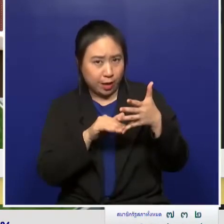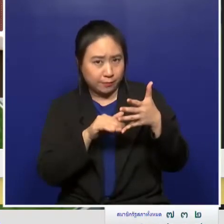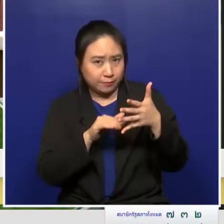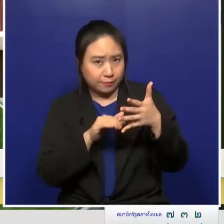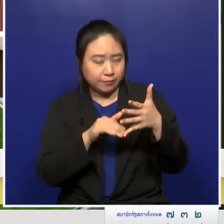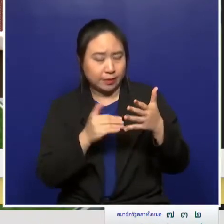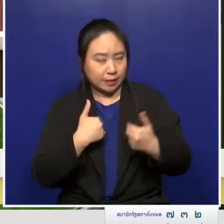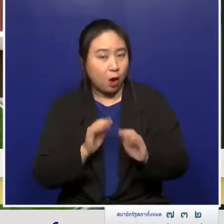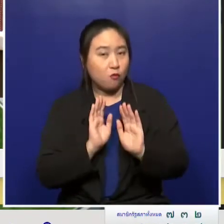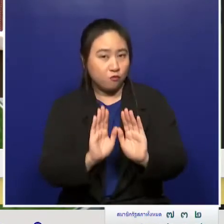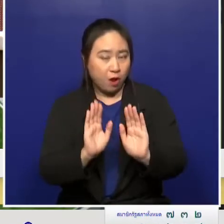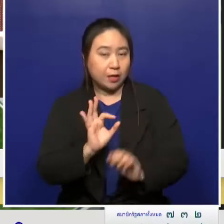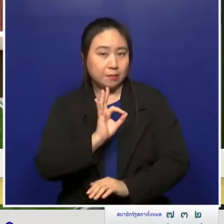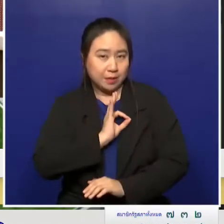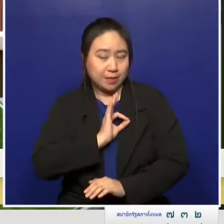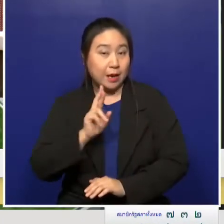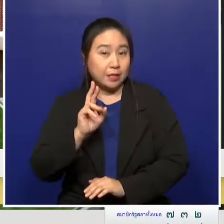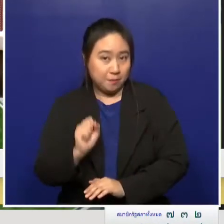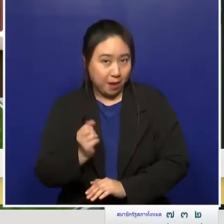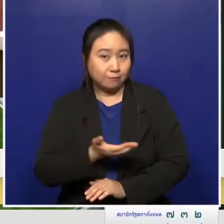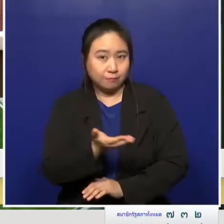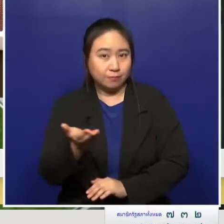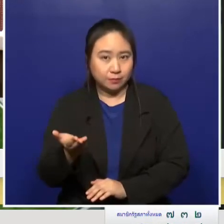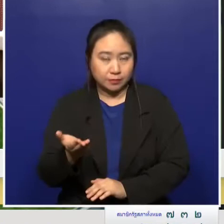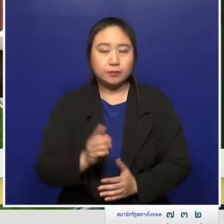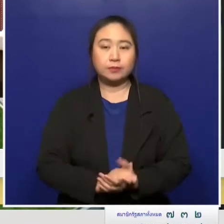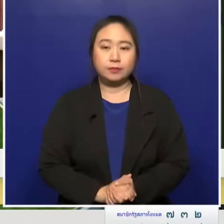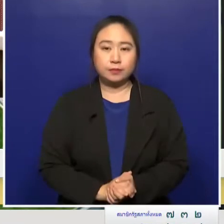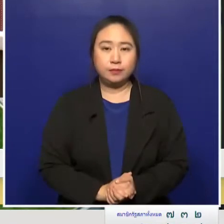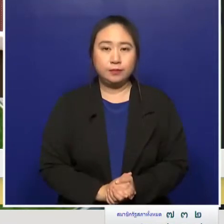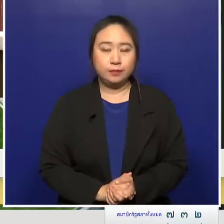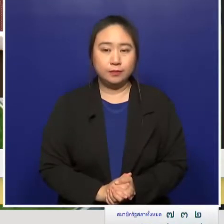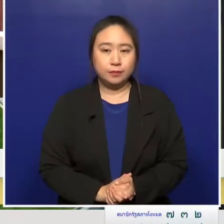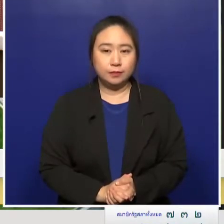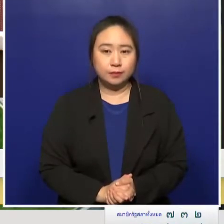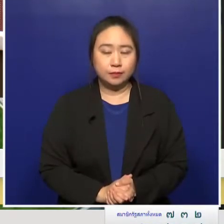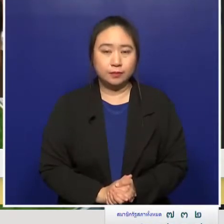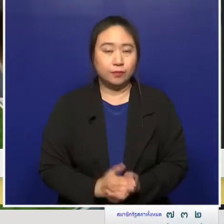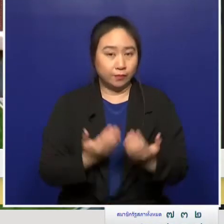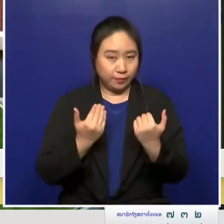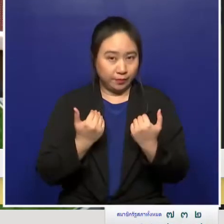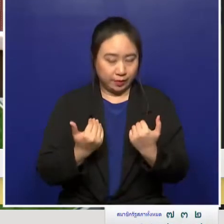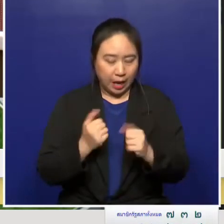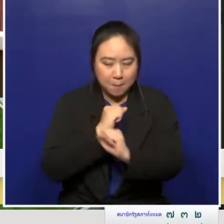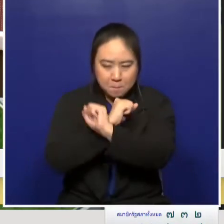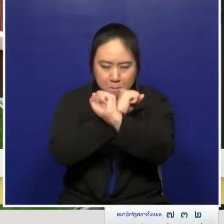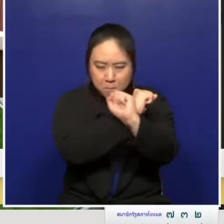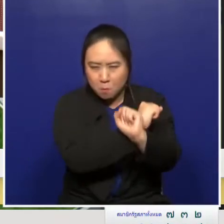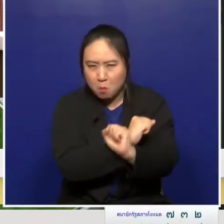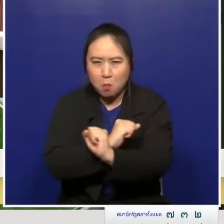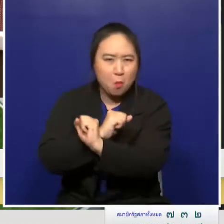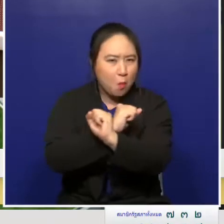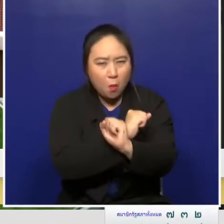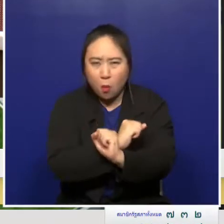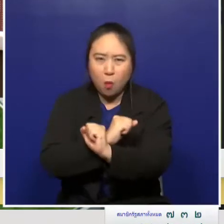ที่จะฝากสมาชิกรัฐสภาพิจารณาก็คือการปกป้องจนเกินเหตุ